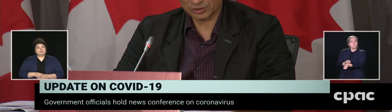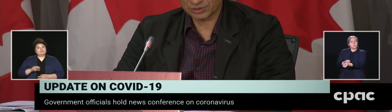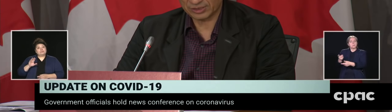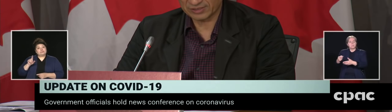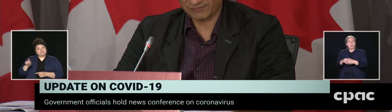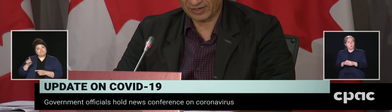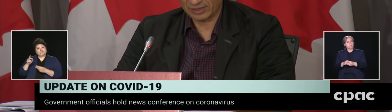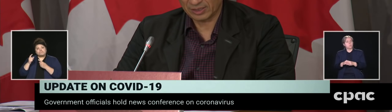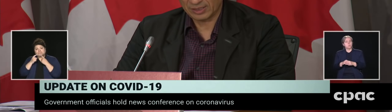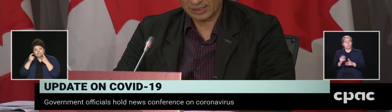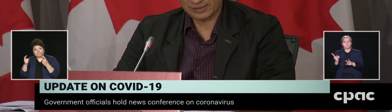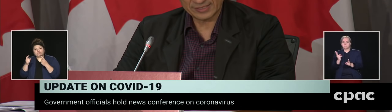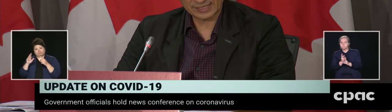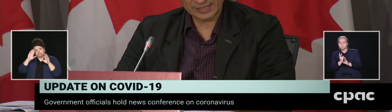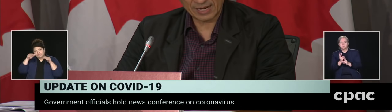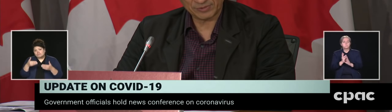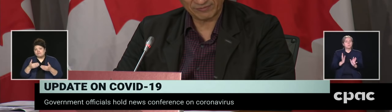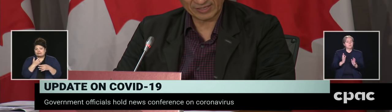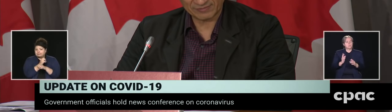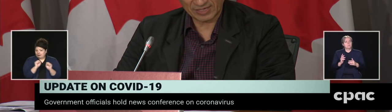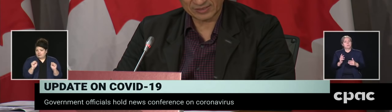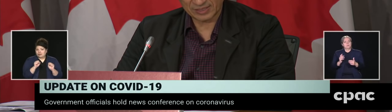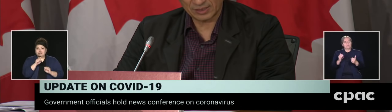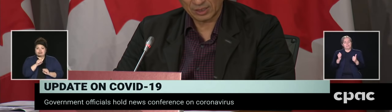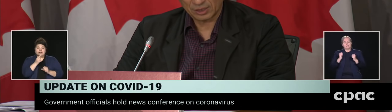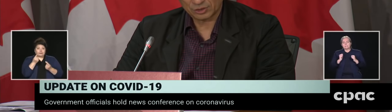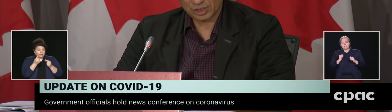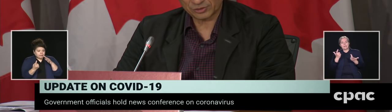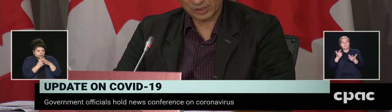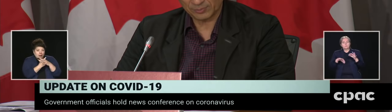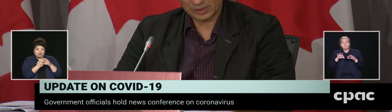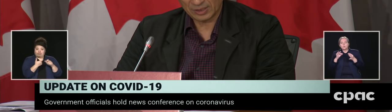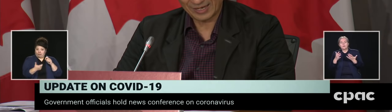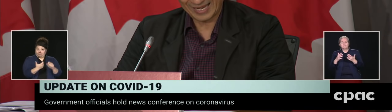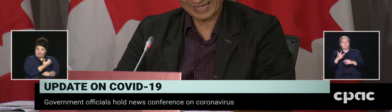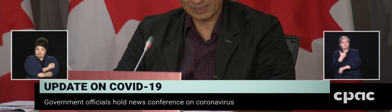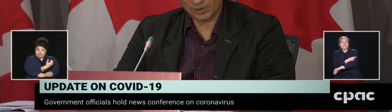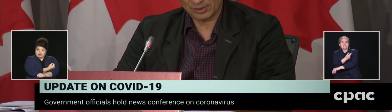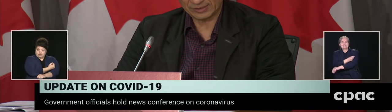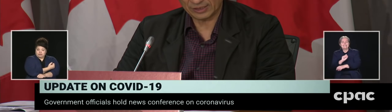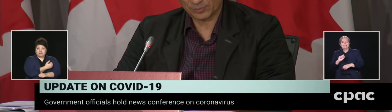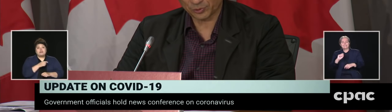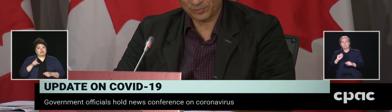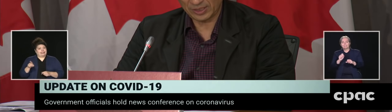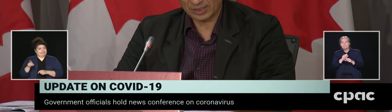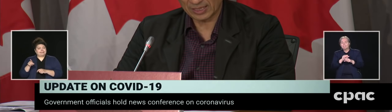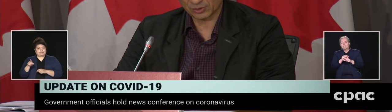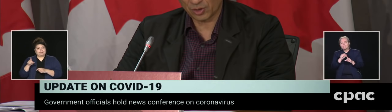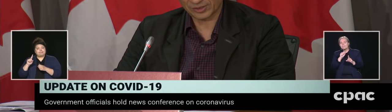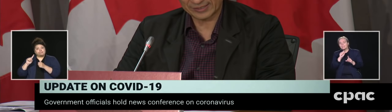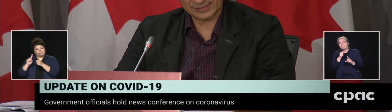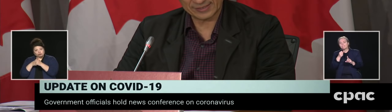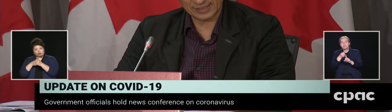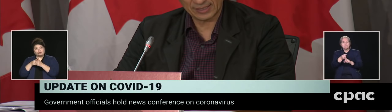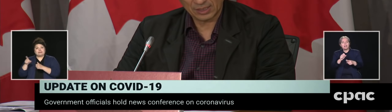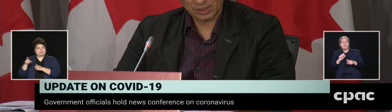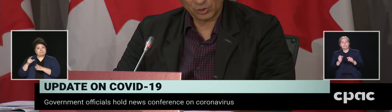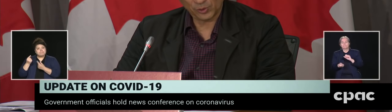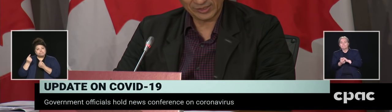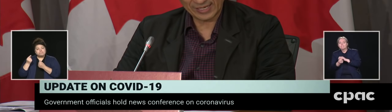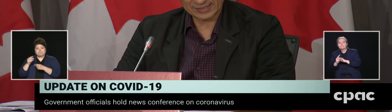la réduction des effets indésirables des vaccins, le Dr. Hillman a également été le premier à